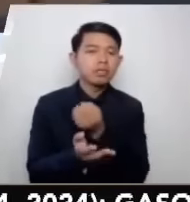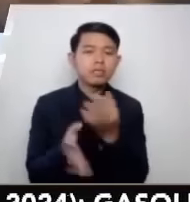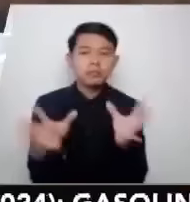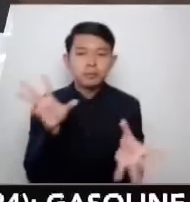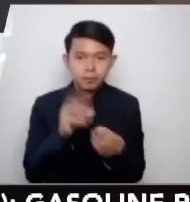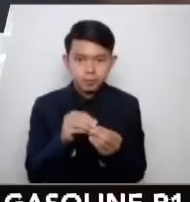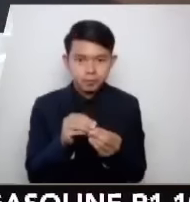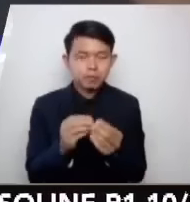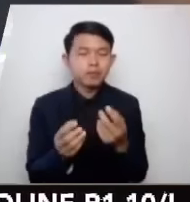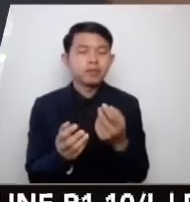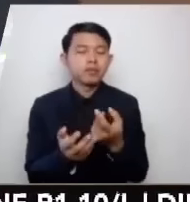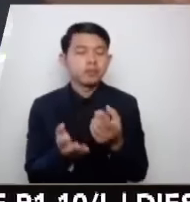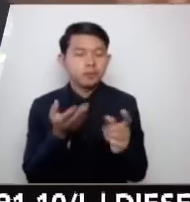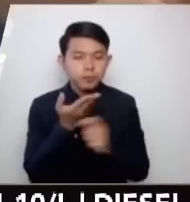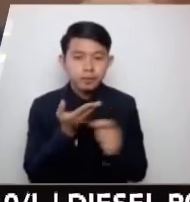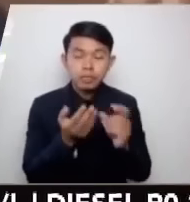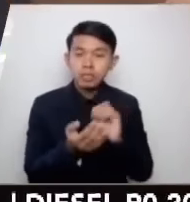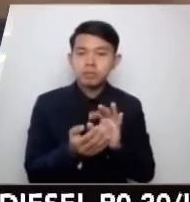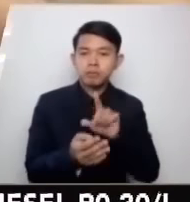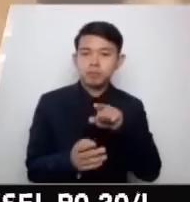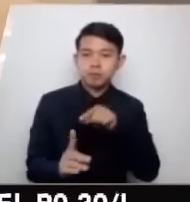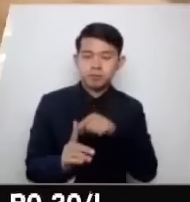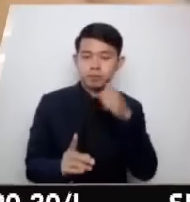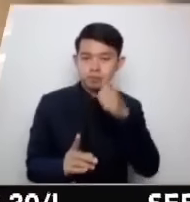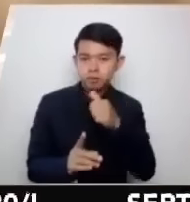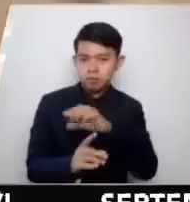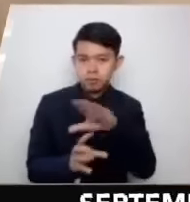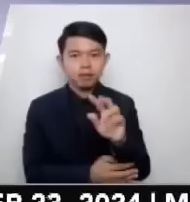malaking sindikato ang drug mule.